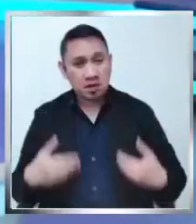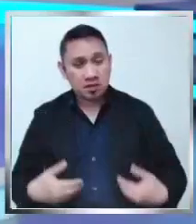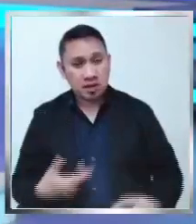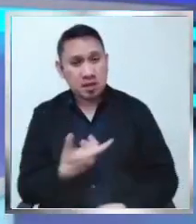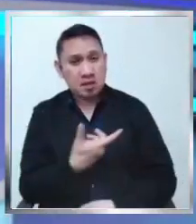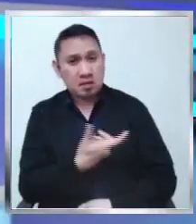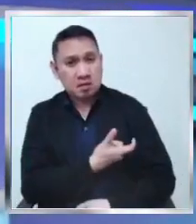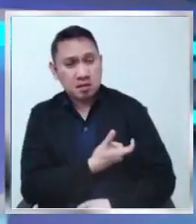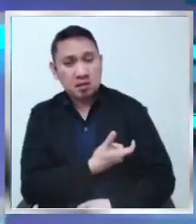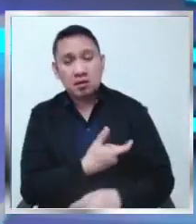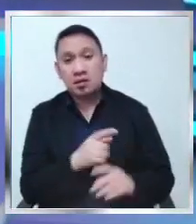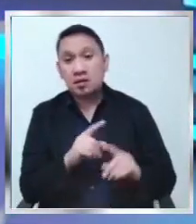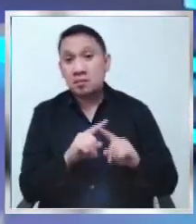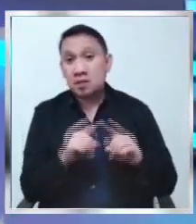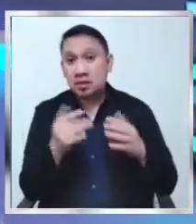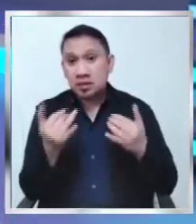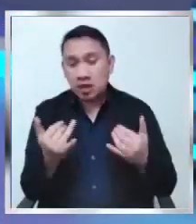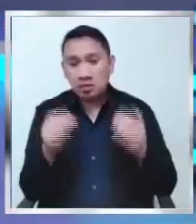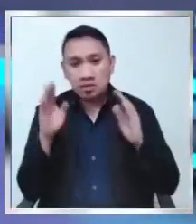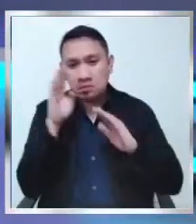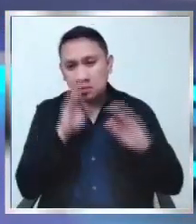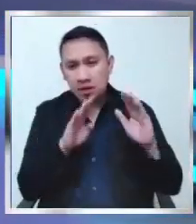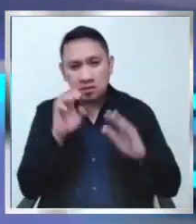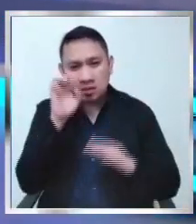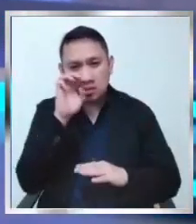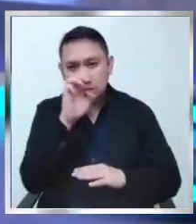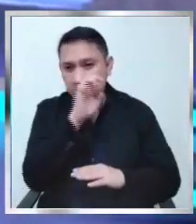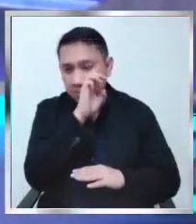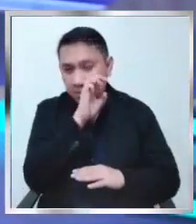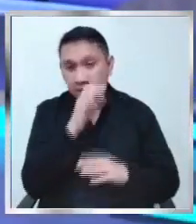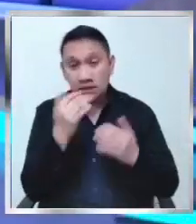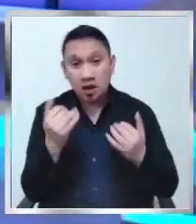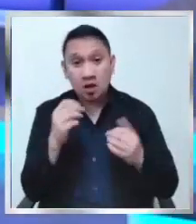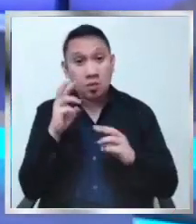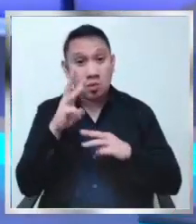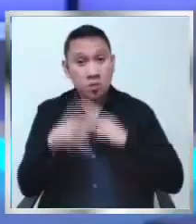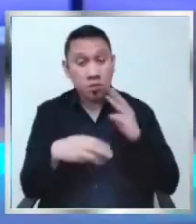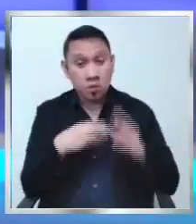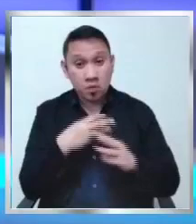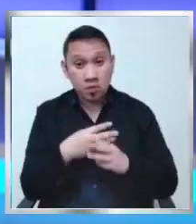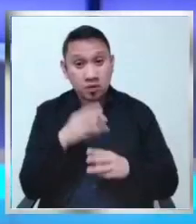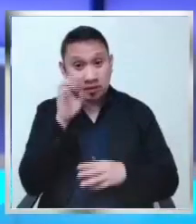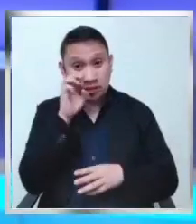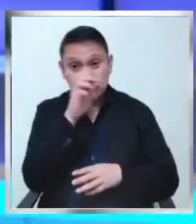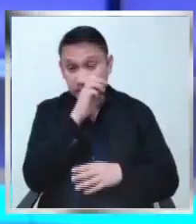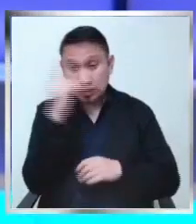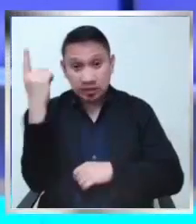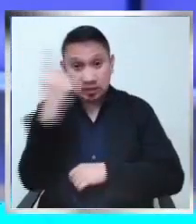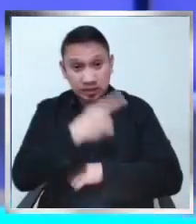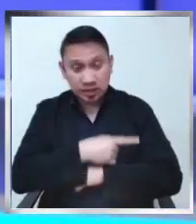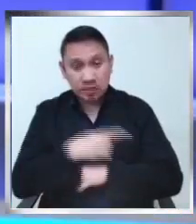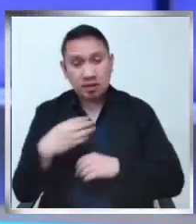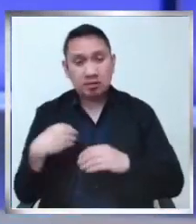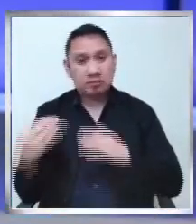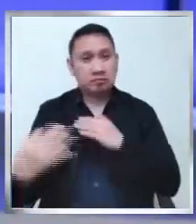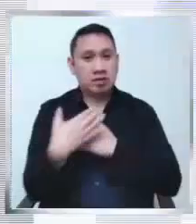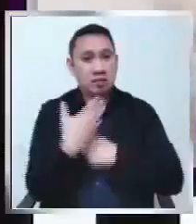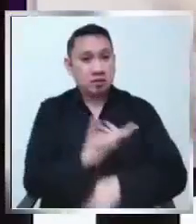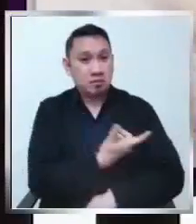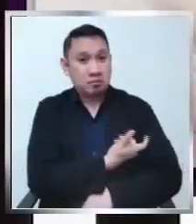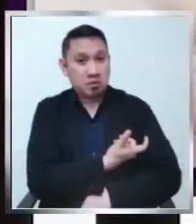ng problema sa paningin ngayong world sight day alamin po natin kung may epekto nga ba sa mata ang